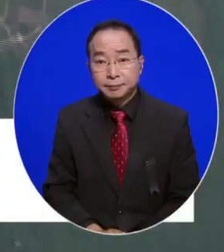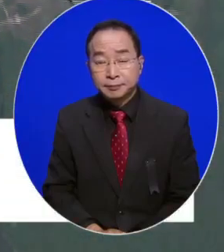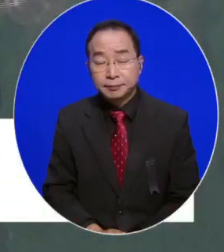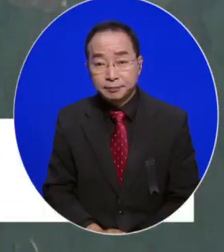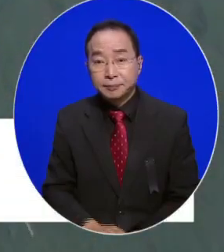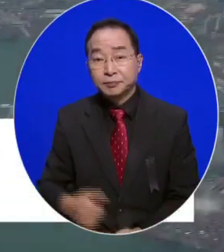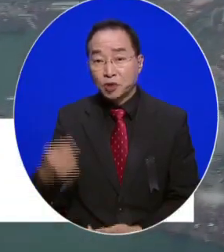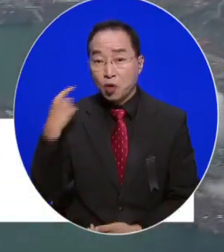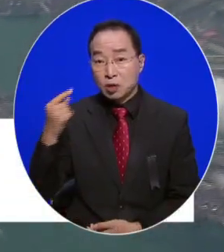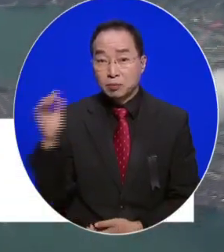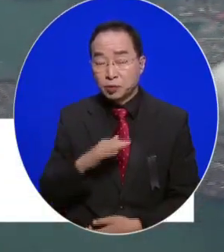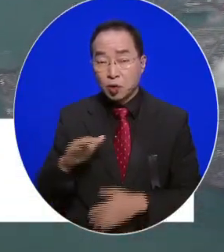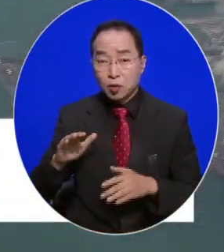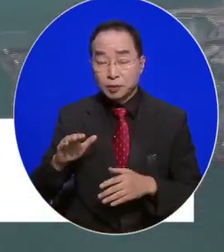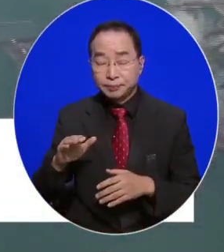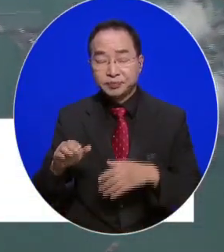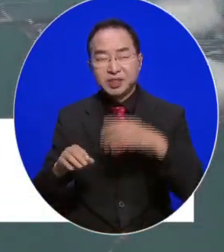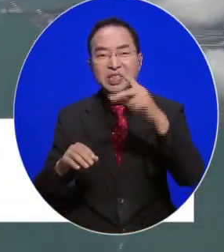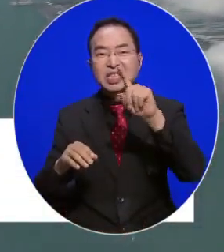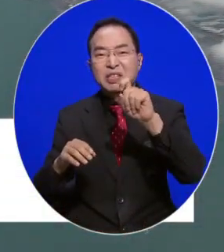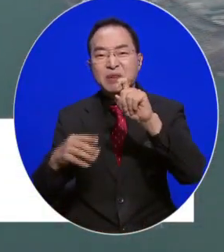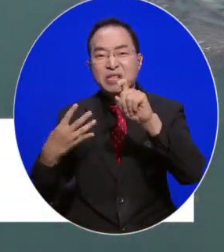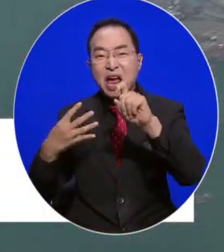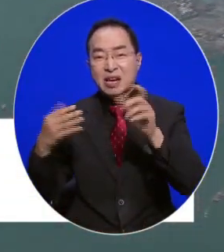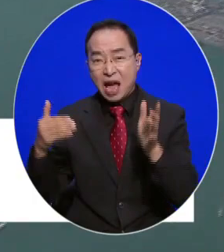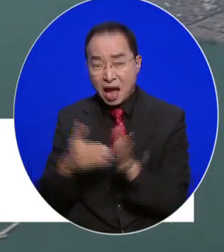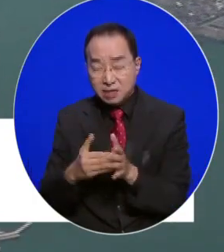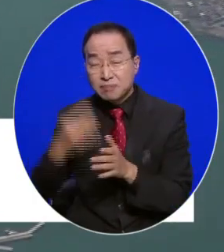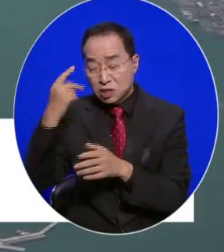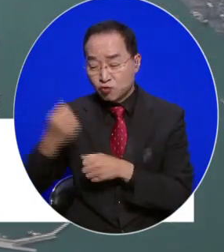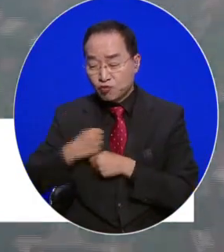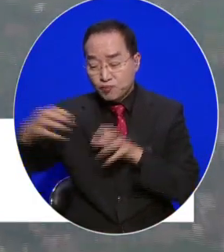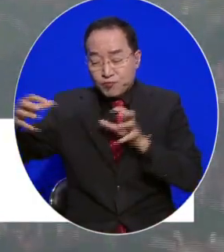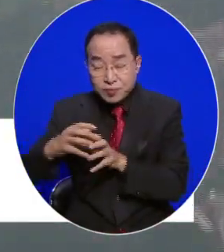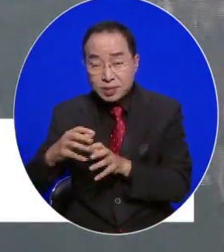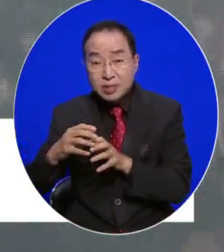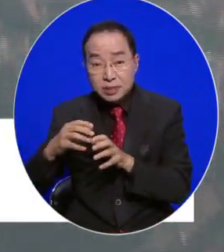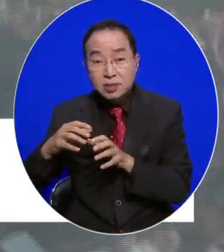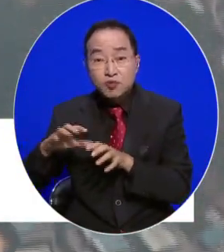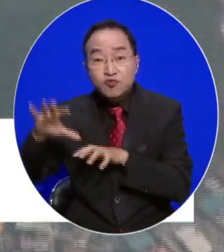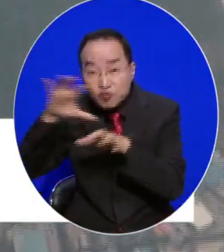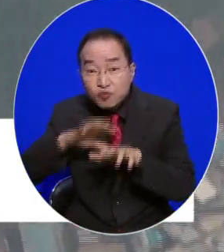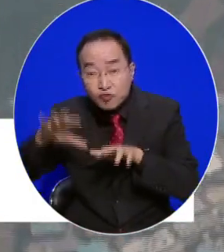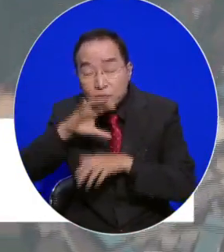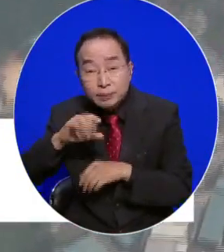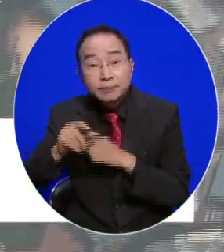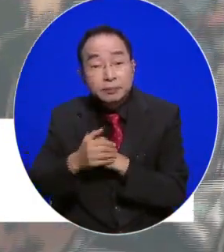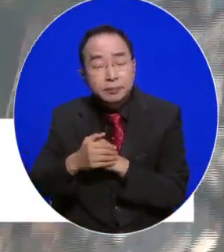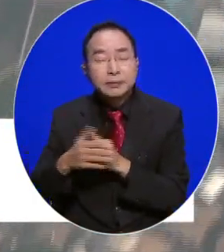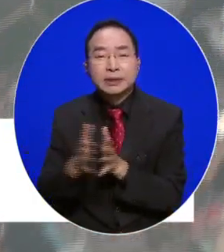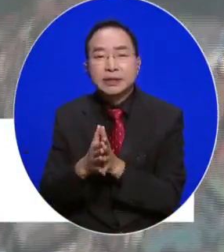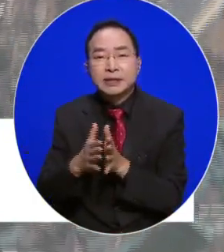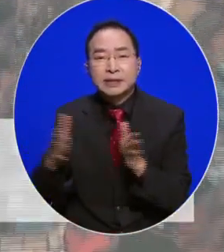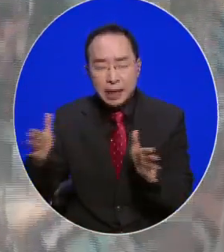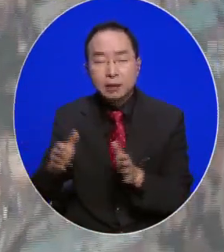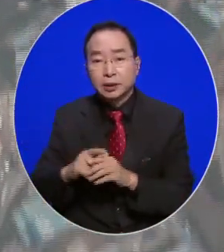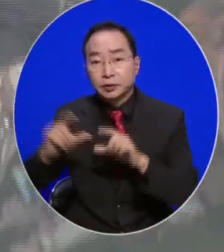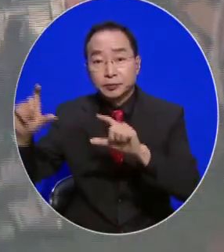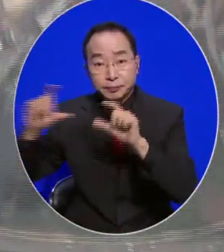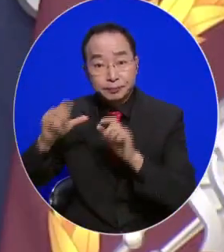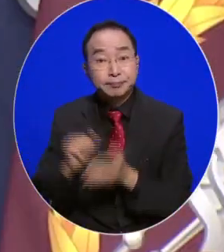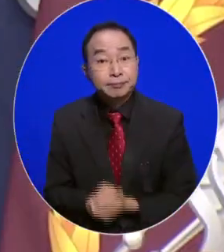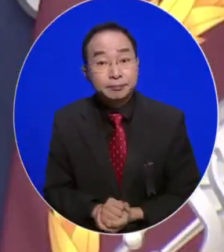공군은 어제부터 오는 4일까지 미 70군 사령부와 대규모 연합 공중 훈련인 비질런트 스톰을 실시한다고